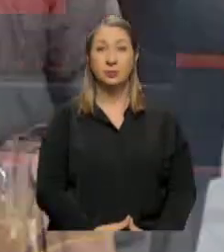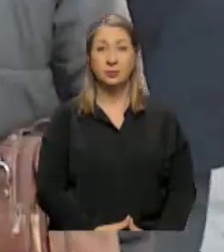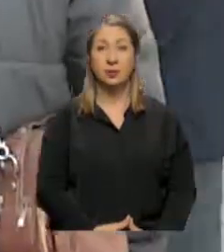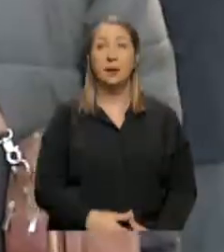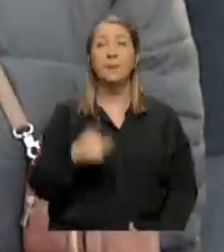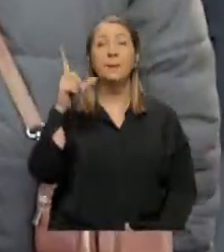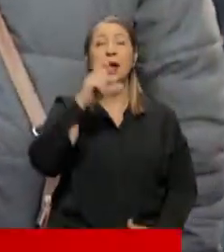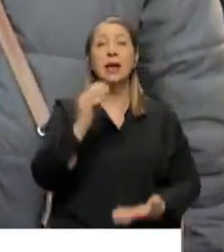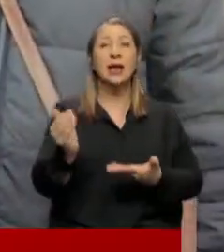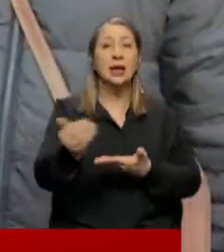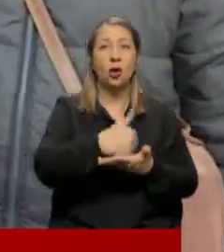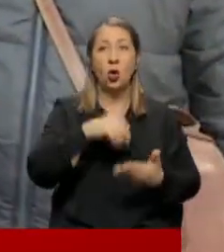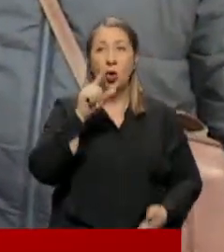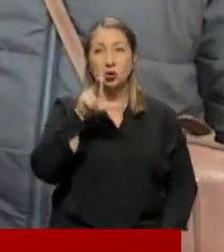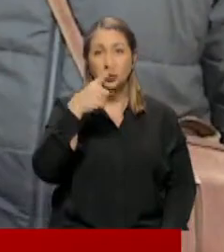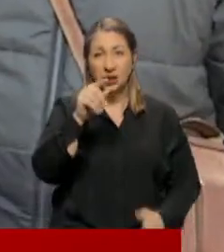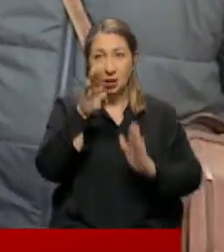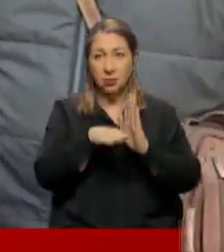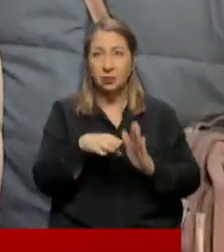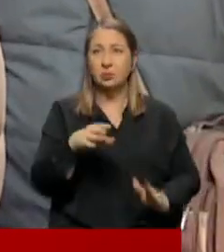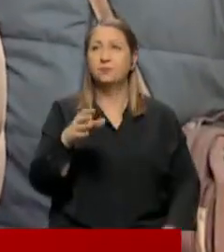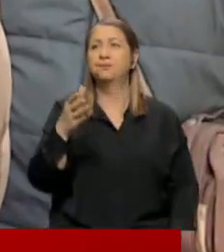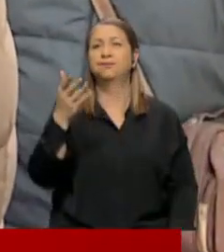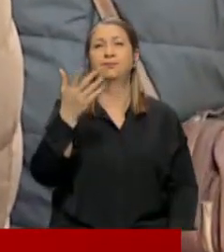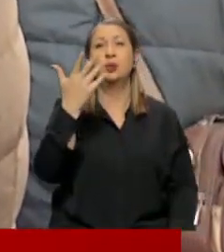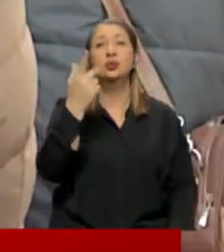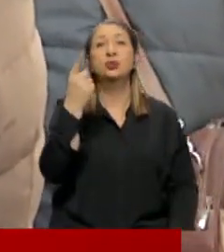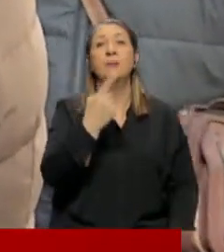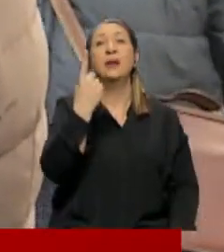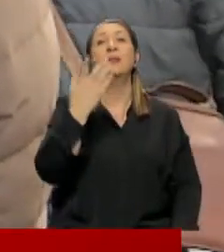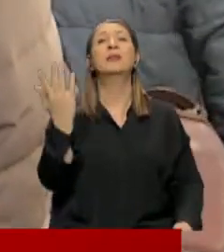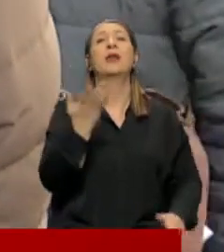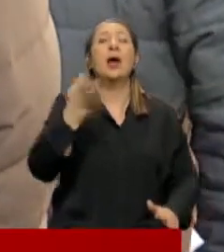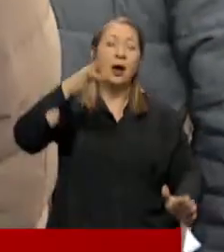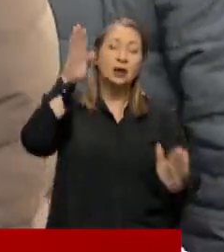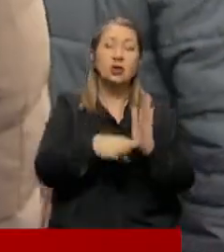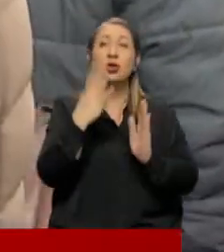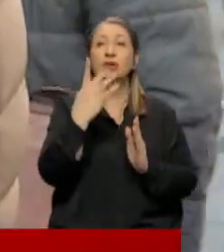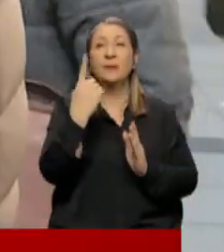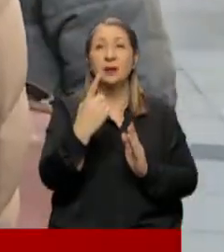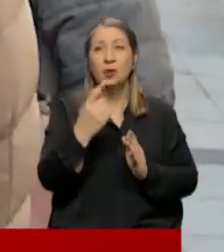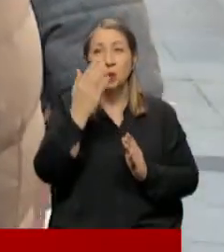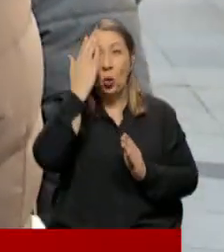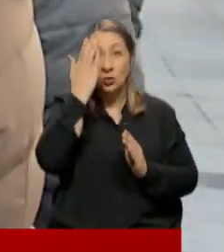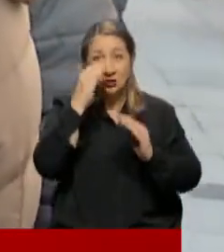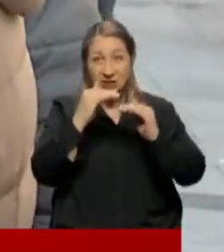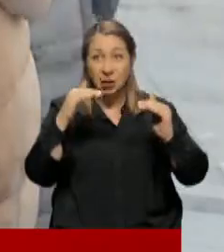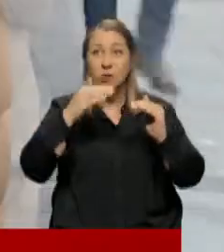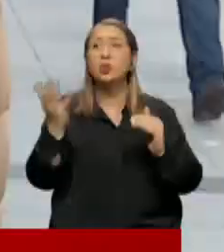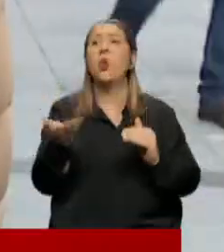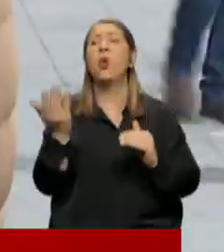aylık geliriniz 13 bin liranın altında mı Hu üçte biri daha daha aşağıda dörtte biri yoksulluk sınırının altında